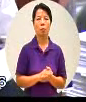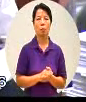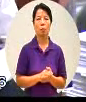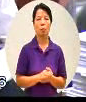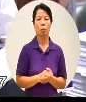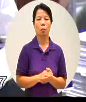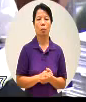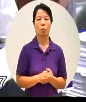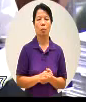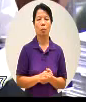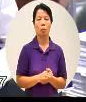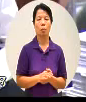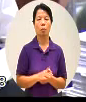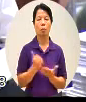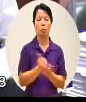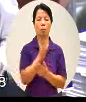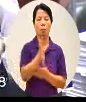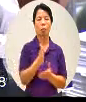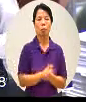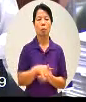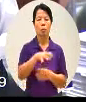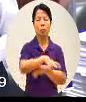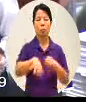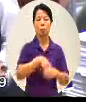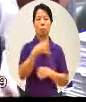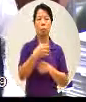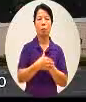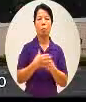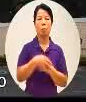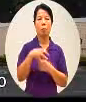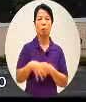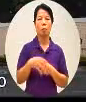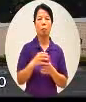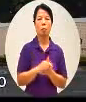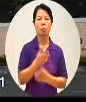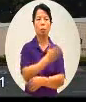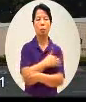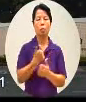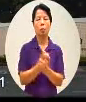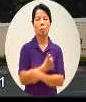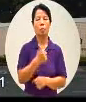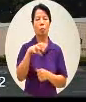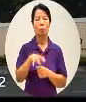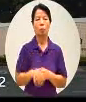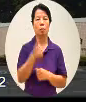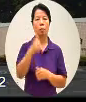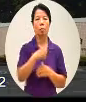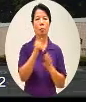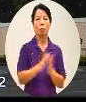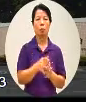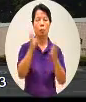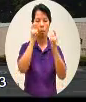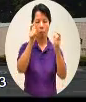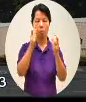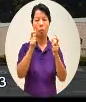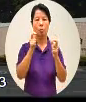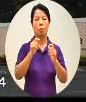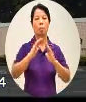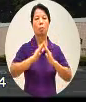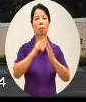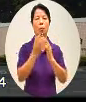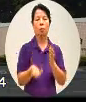有两分钟，我请教环保局陈代理局长，我们高雄市有几座焚化炉？